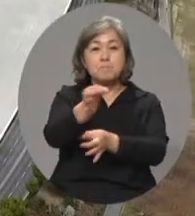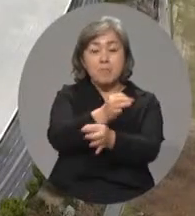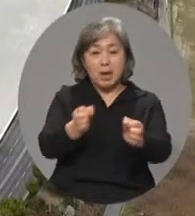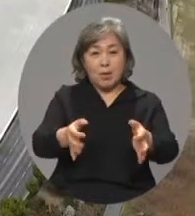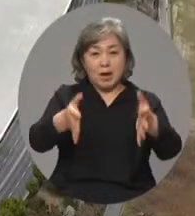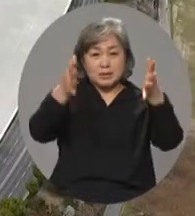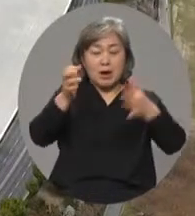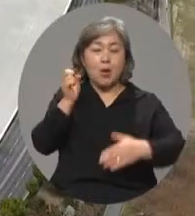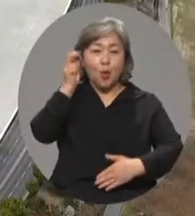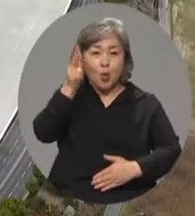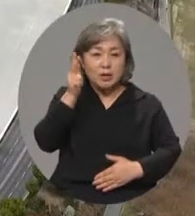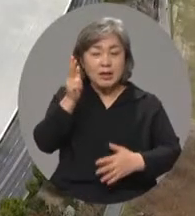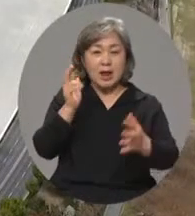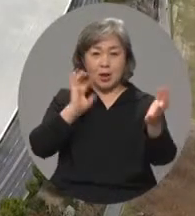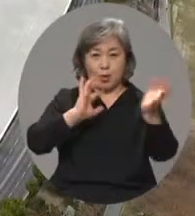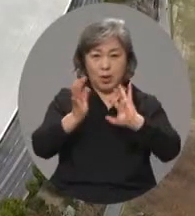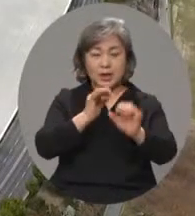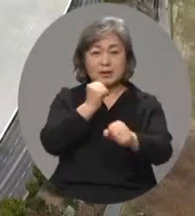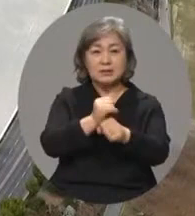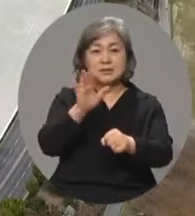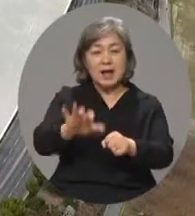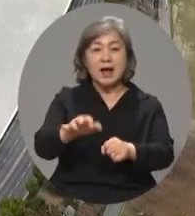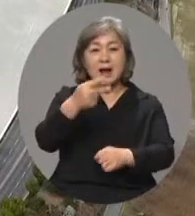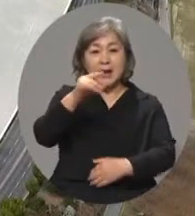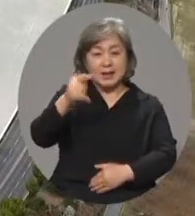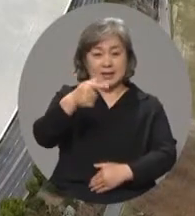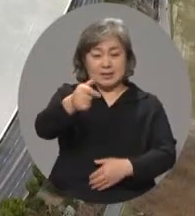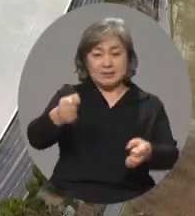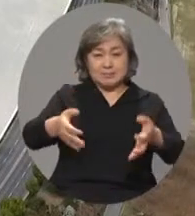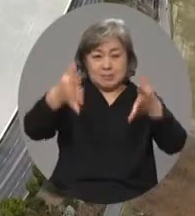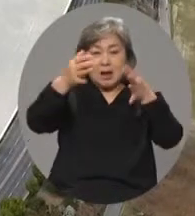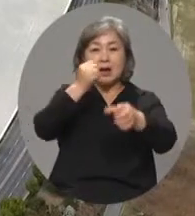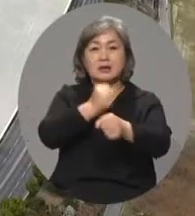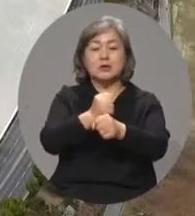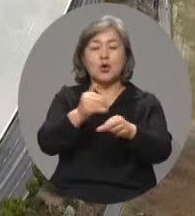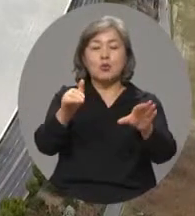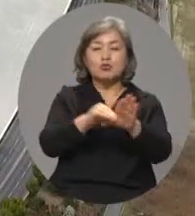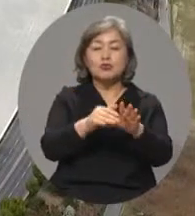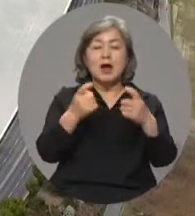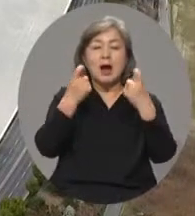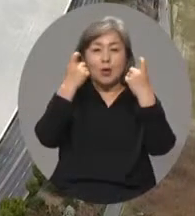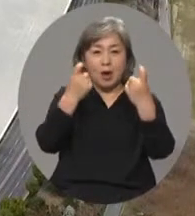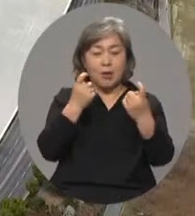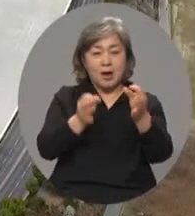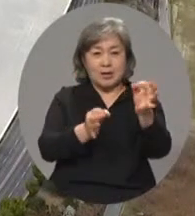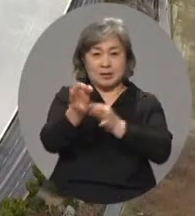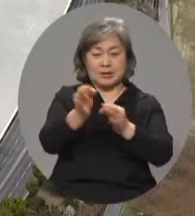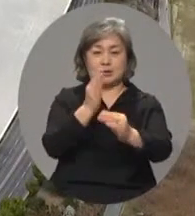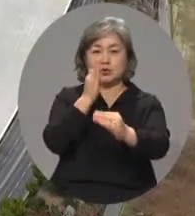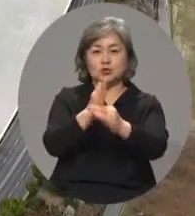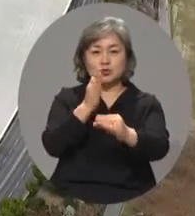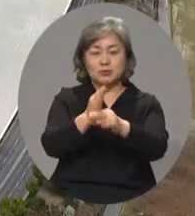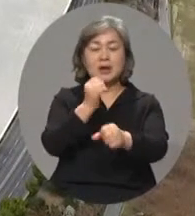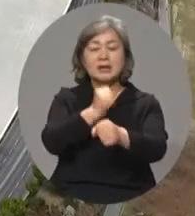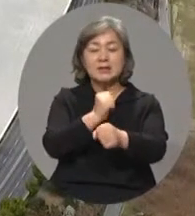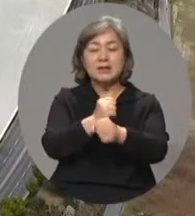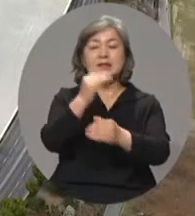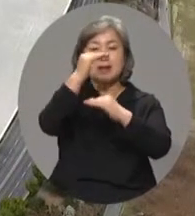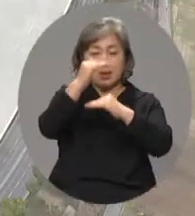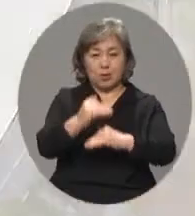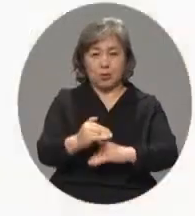호텔 컨벤션센터 전주에 랜드마크인 타워를 지어 문화와 관광 상업의 중심지로 조성 하자는 내용